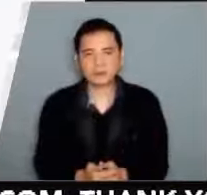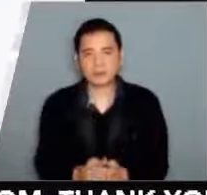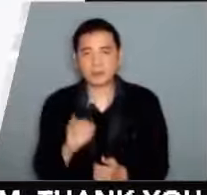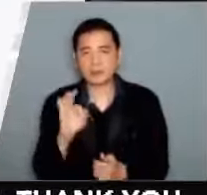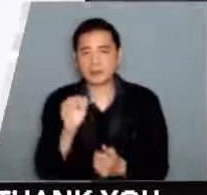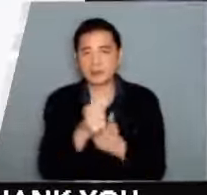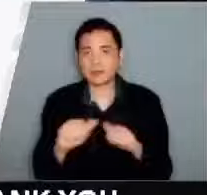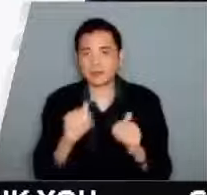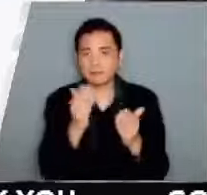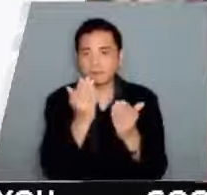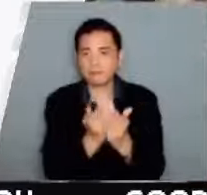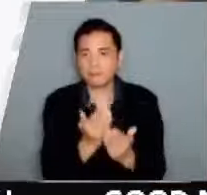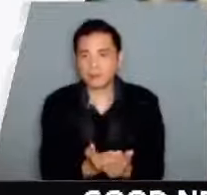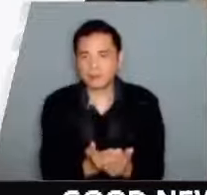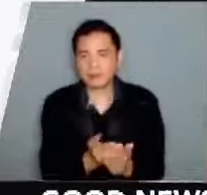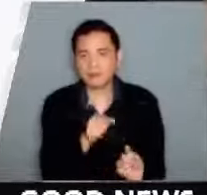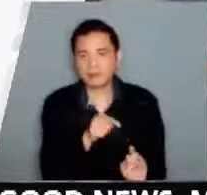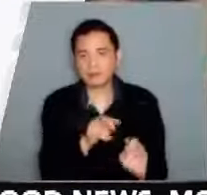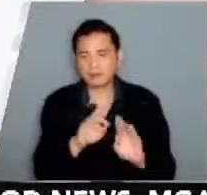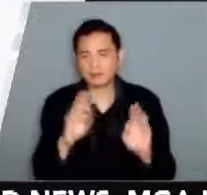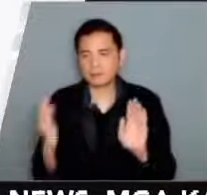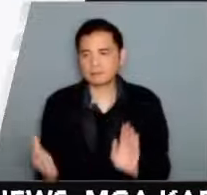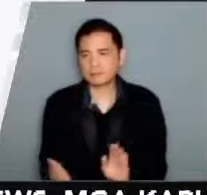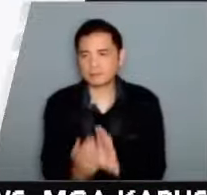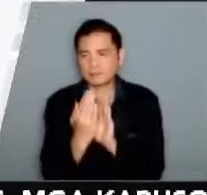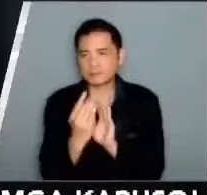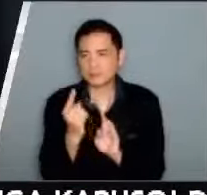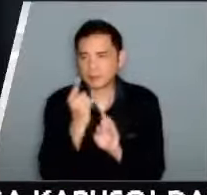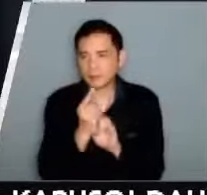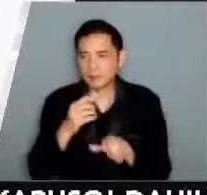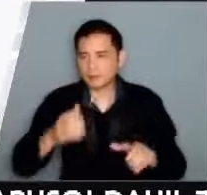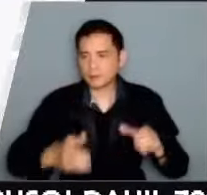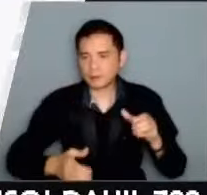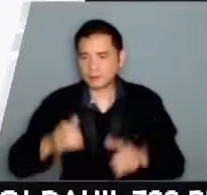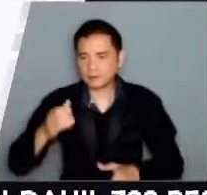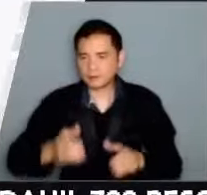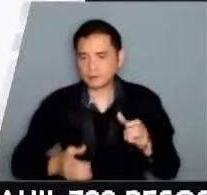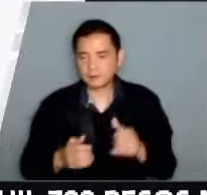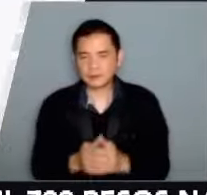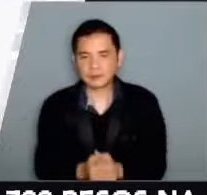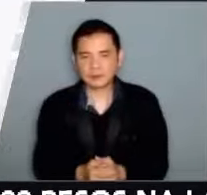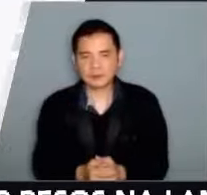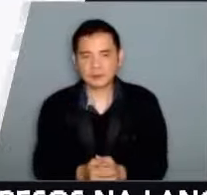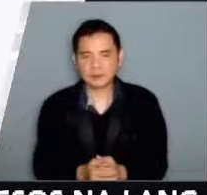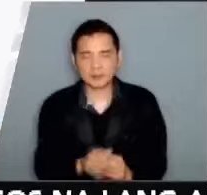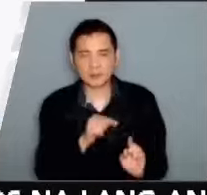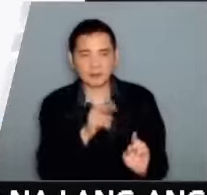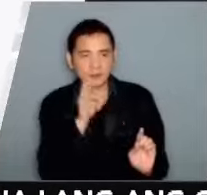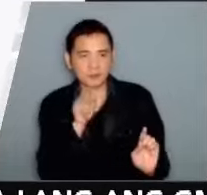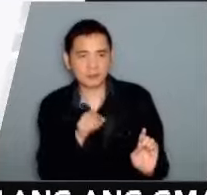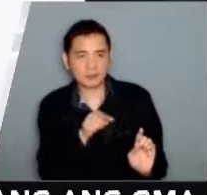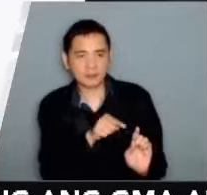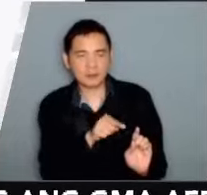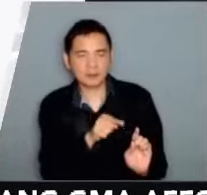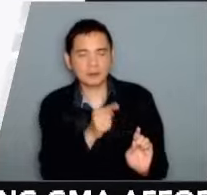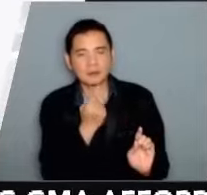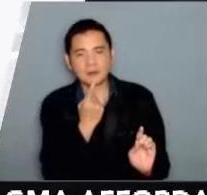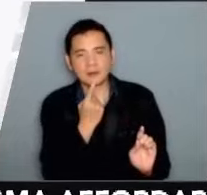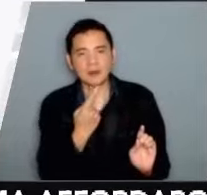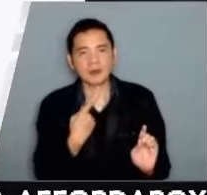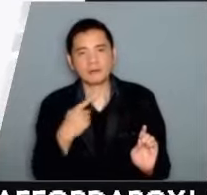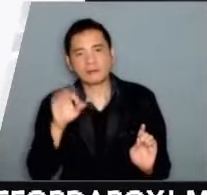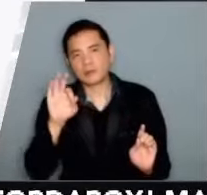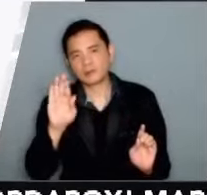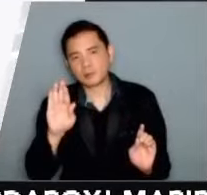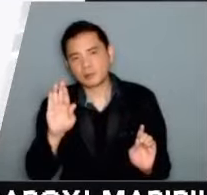kanya, handa raw siyang harapin ito sa tamang forum. Pinuno naman ni Ontiveros na mas marami pang post si Go sa Facebook kaysa sa dinaluhan niyang